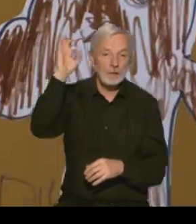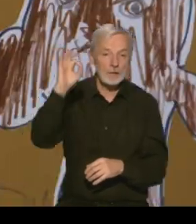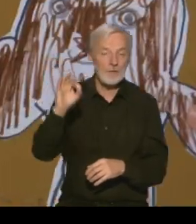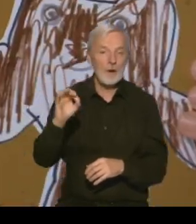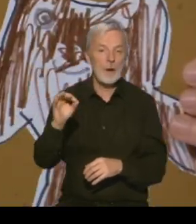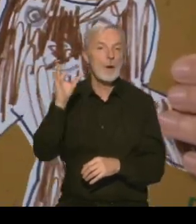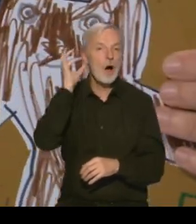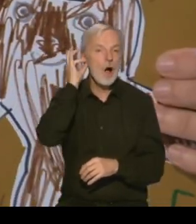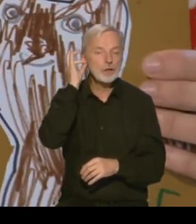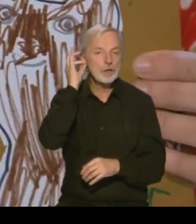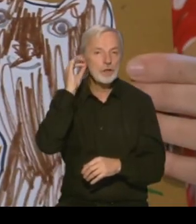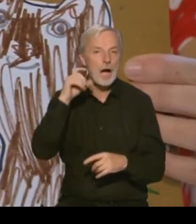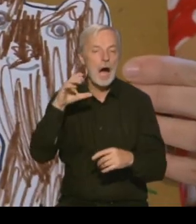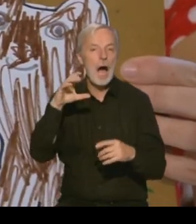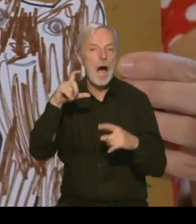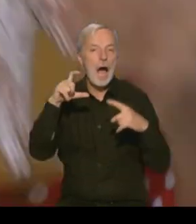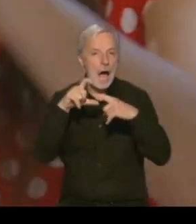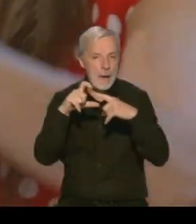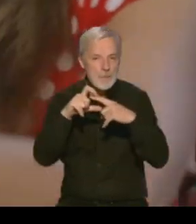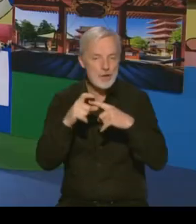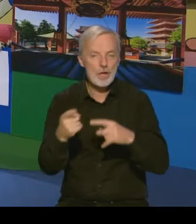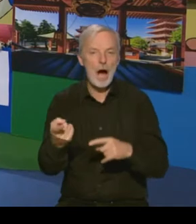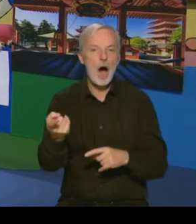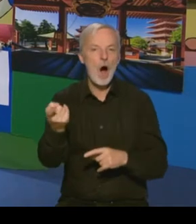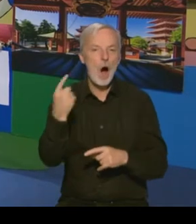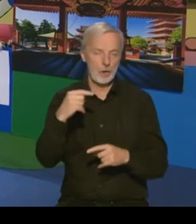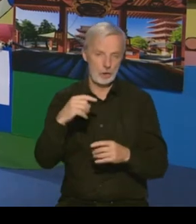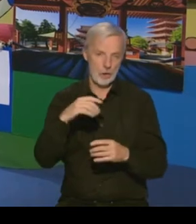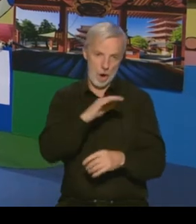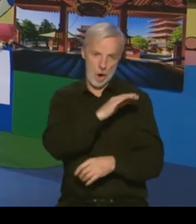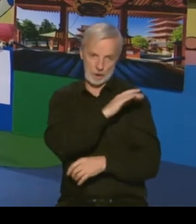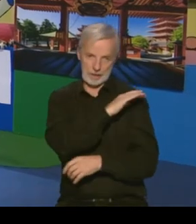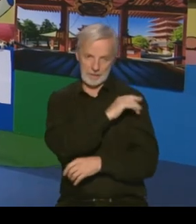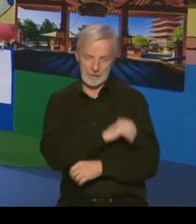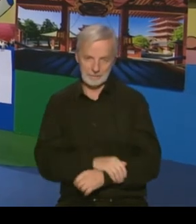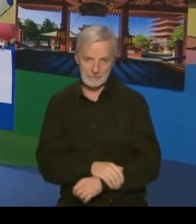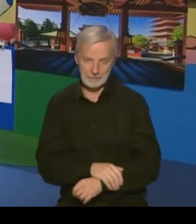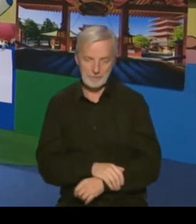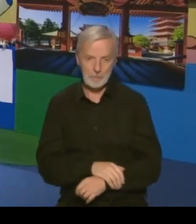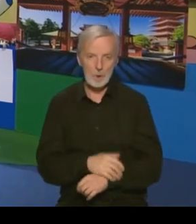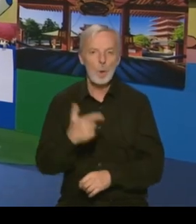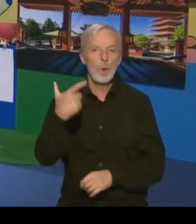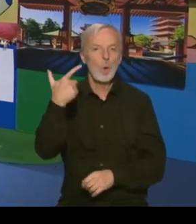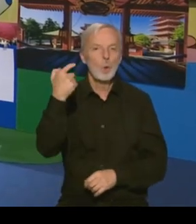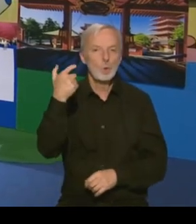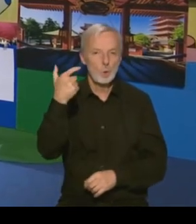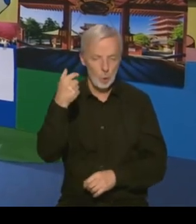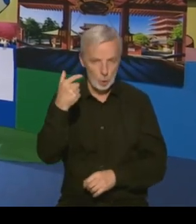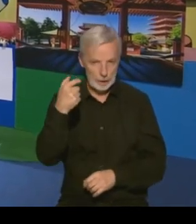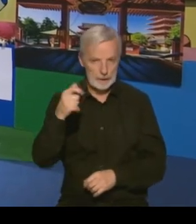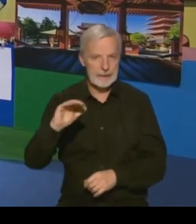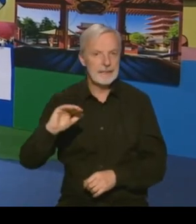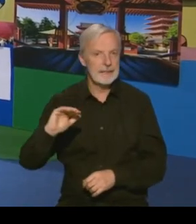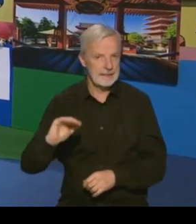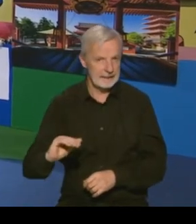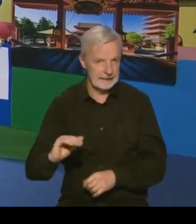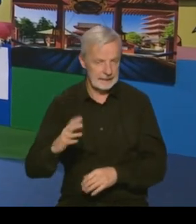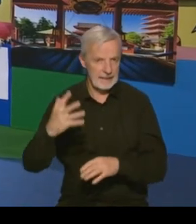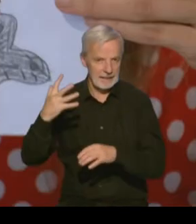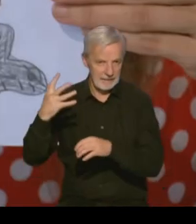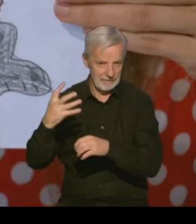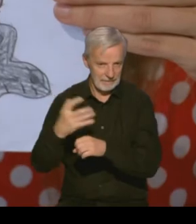Emička Kazderová z Ostravy. Juhu! Druhým výhercem